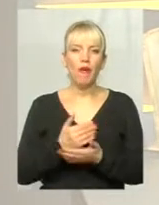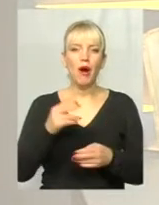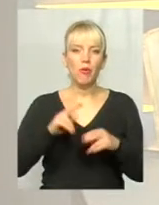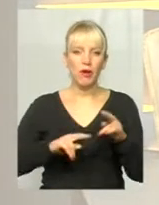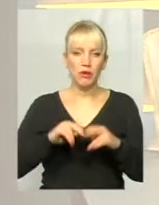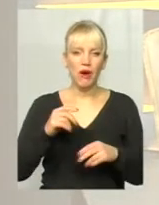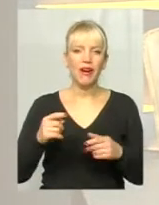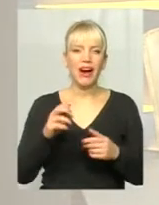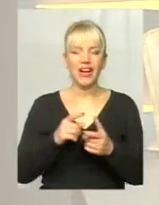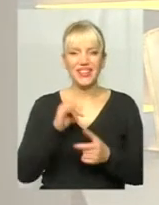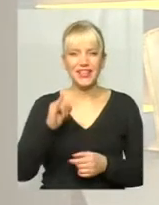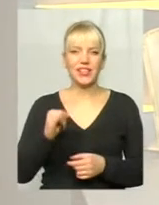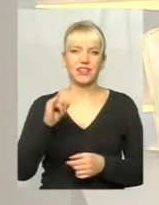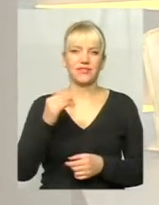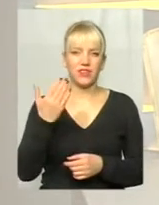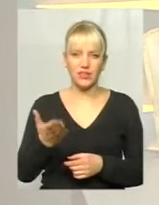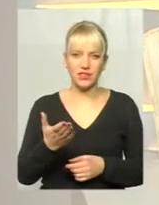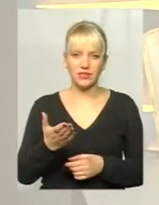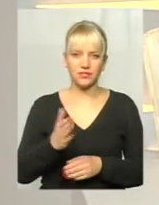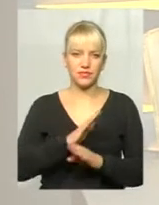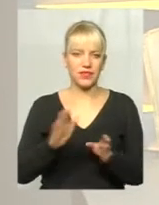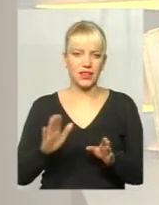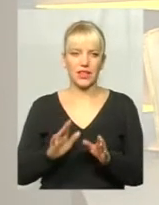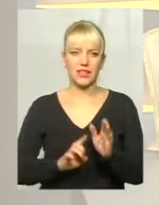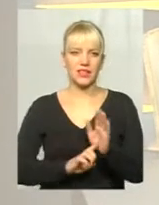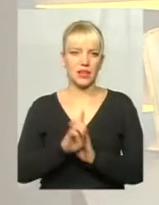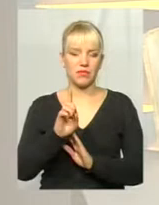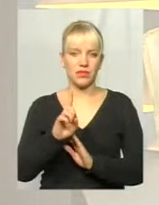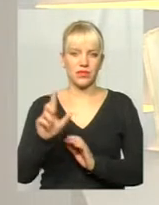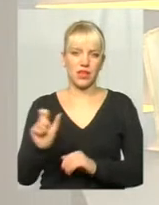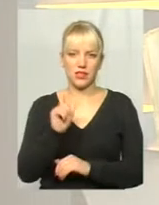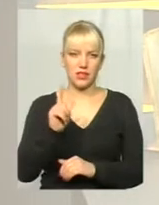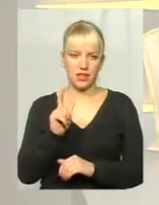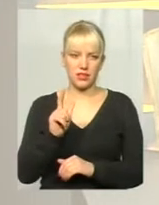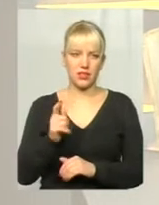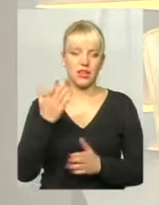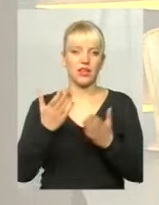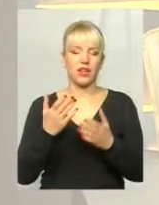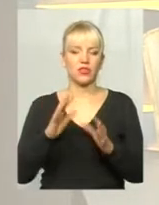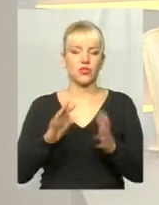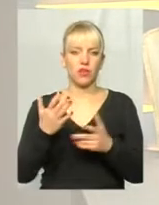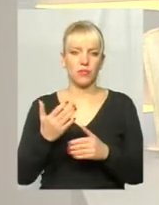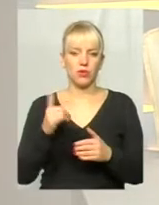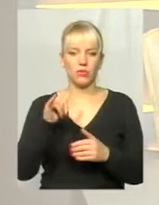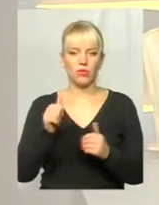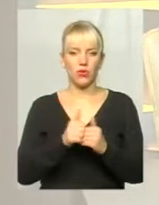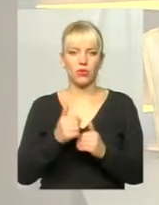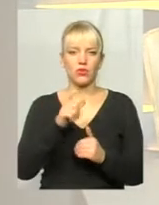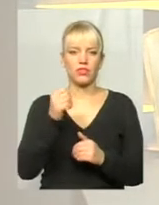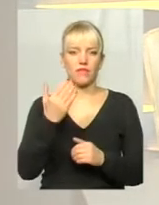і вас не запускається газ. Якщо раптом поруч із вашим